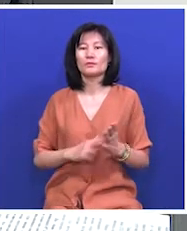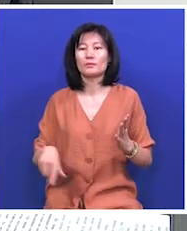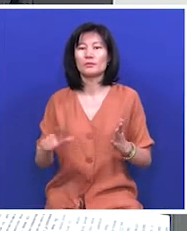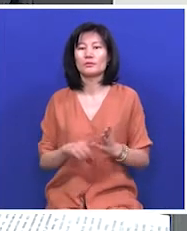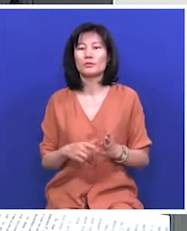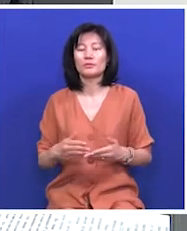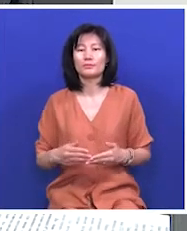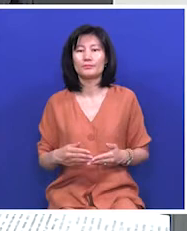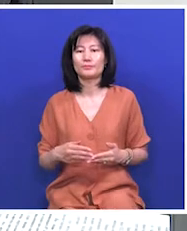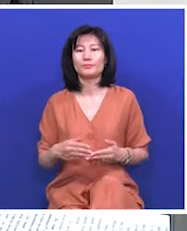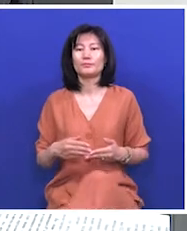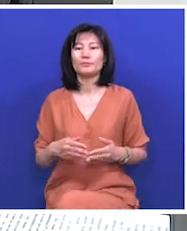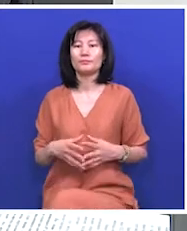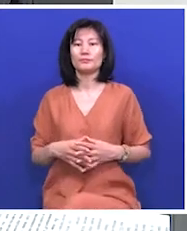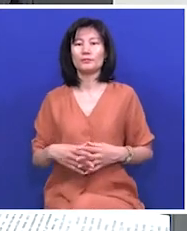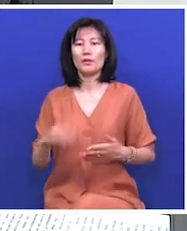1587